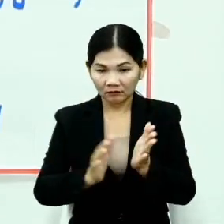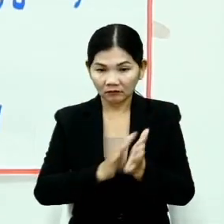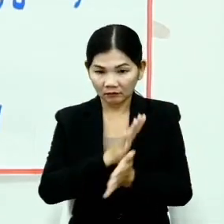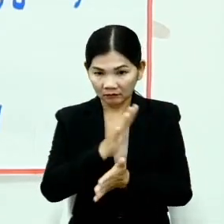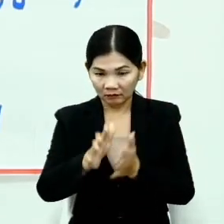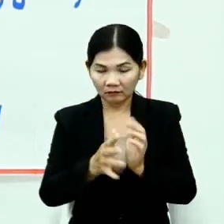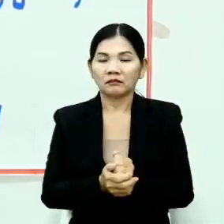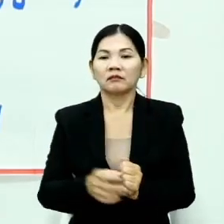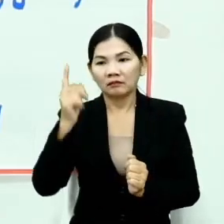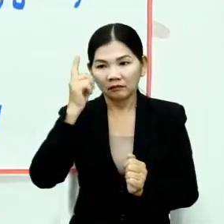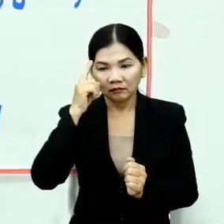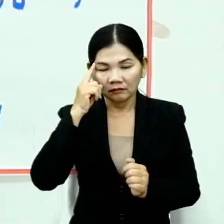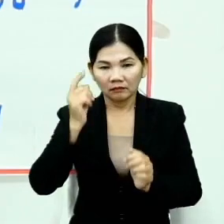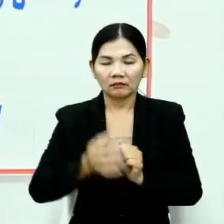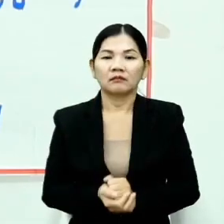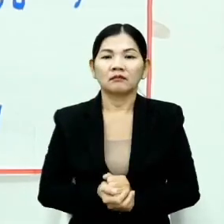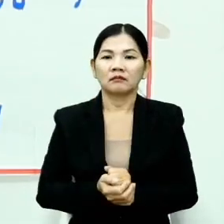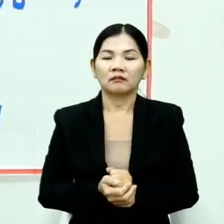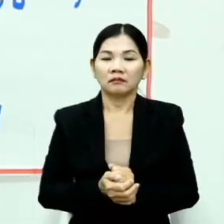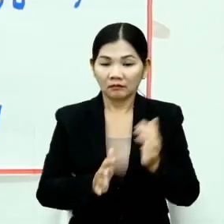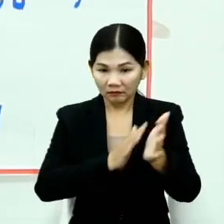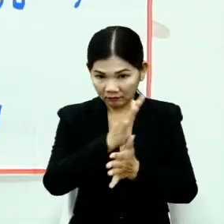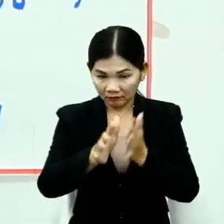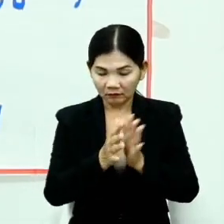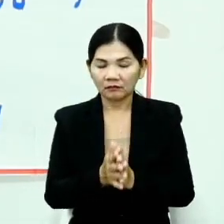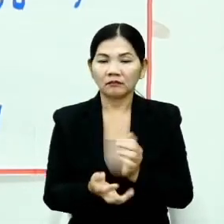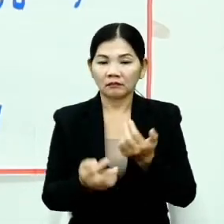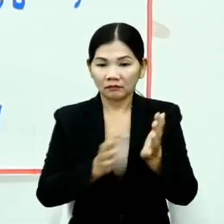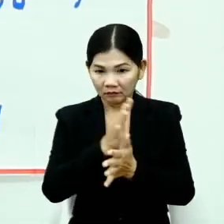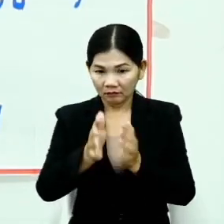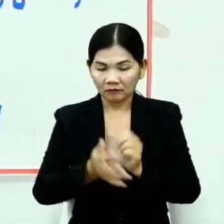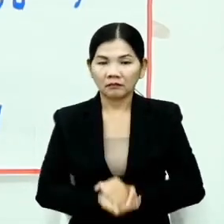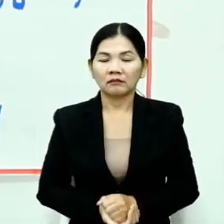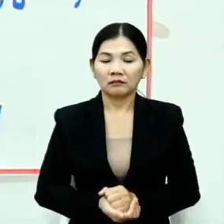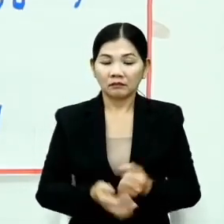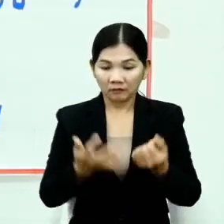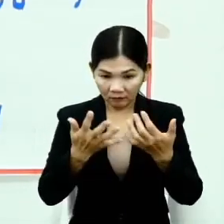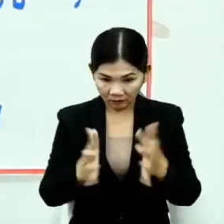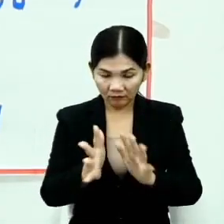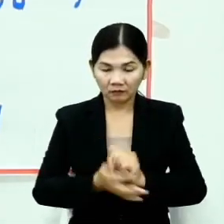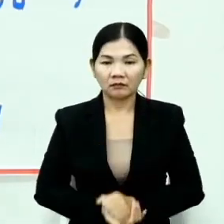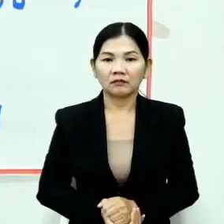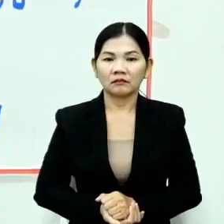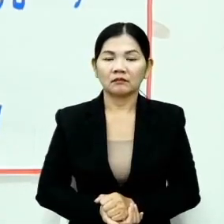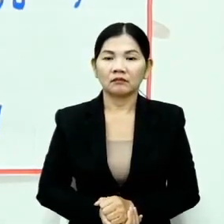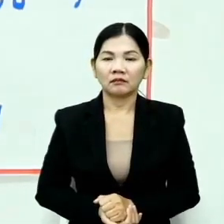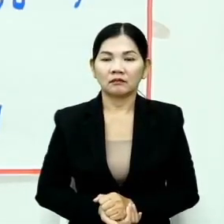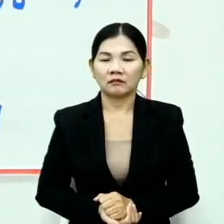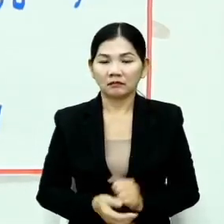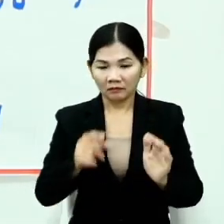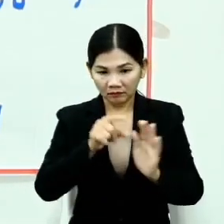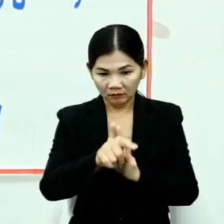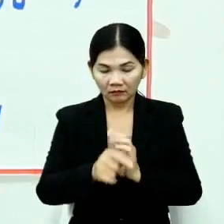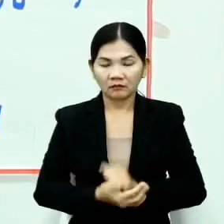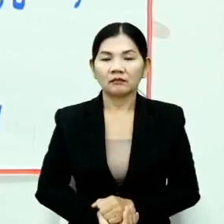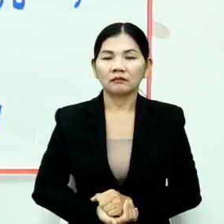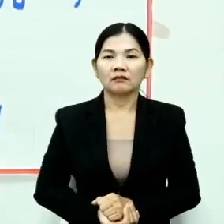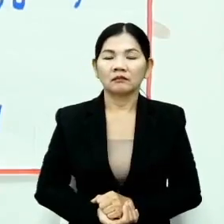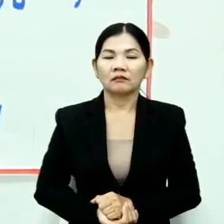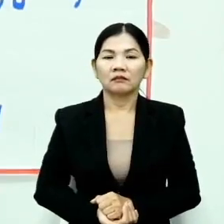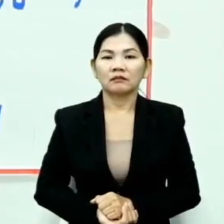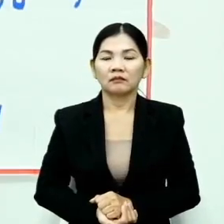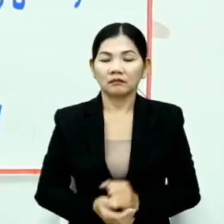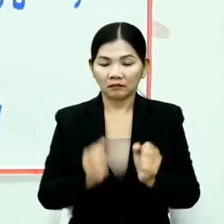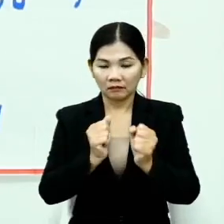ស្ទាត់ក្នុងការអានណាត្រៀមរួចរាល់ហើយនៅកូនដាក់ដៃចង្អុលចំណងជើងឡើងវិញ